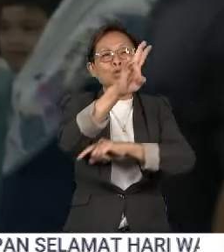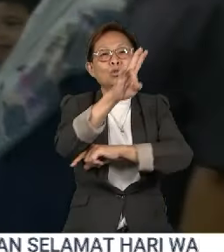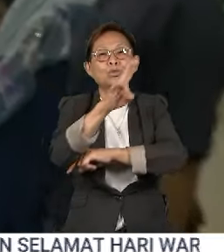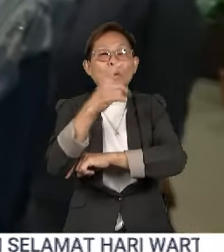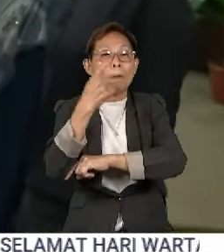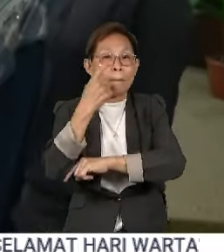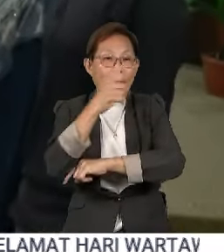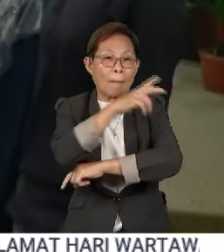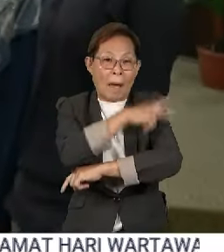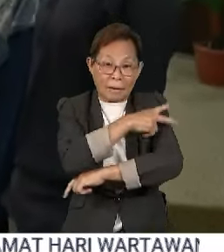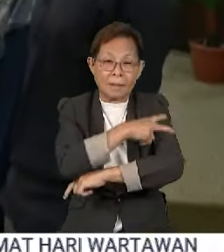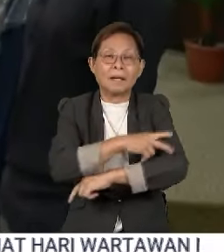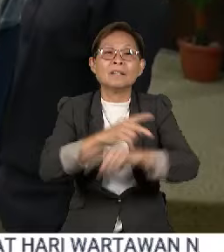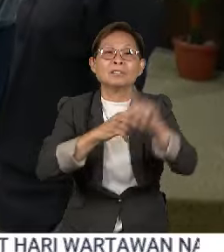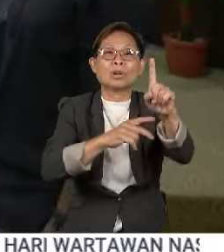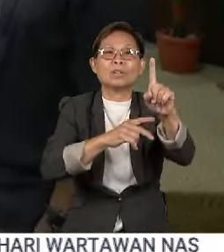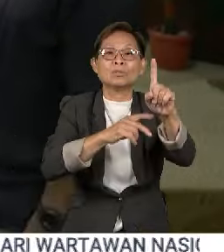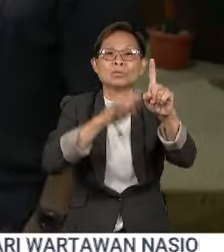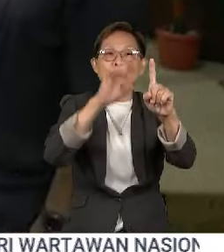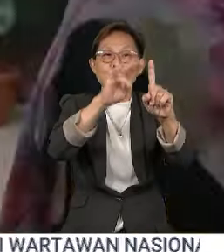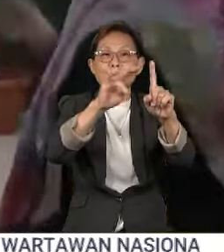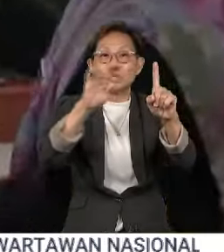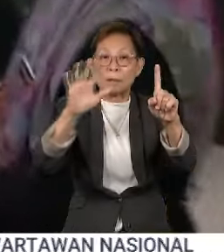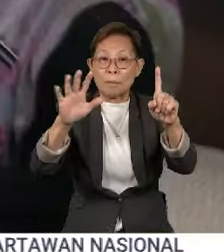berbanding 135 orang tahun 2021